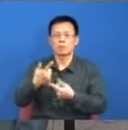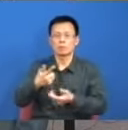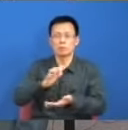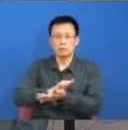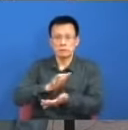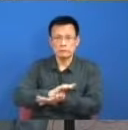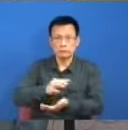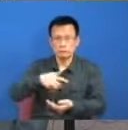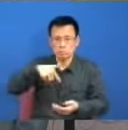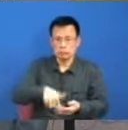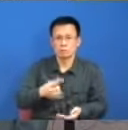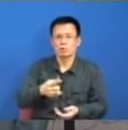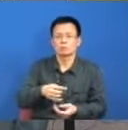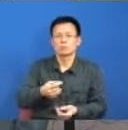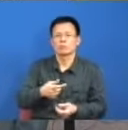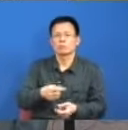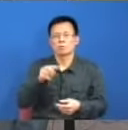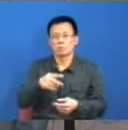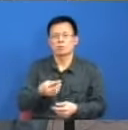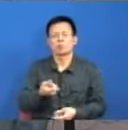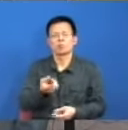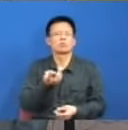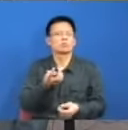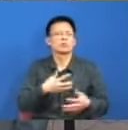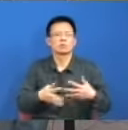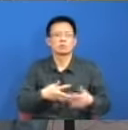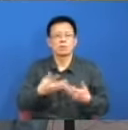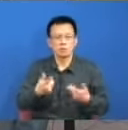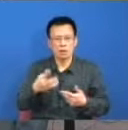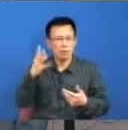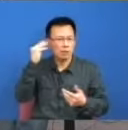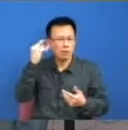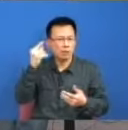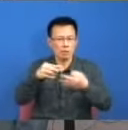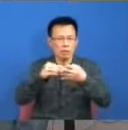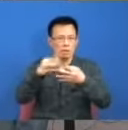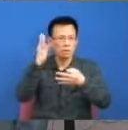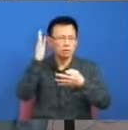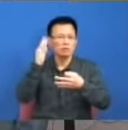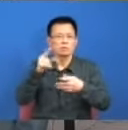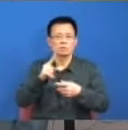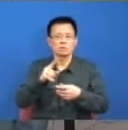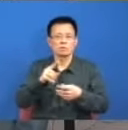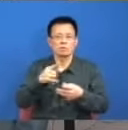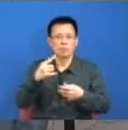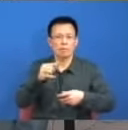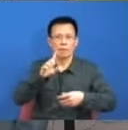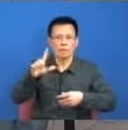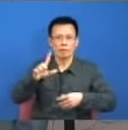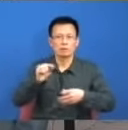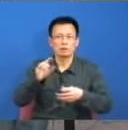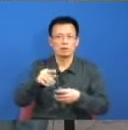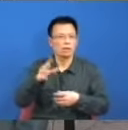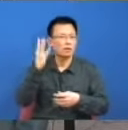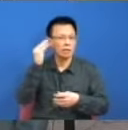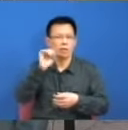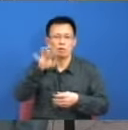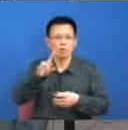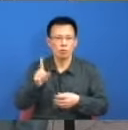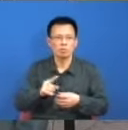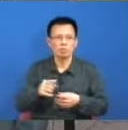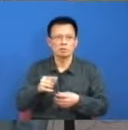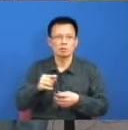分析員嚟講，都係碎料嚟啫。咁我哋聽聽劉瑞兆就住尋日嘅事件，雖然佢冇喺現場，睇下佢講俾我哋聽，